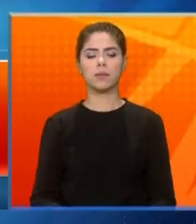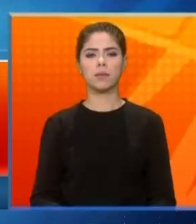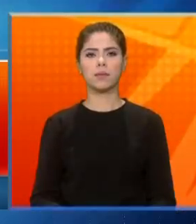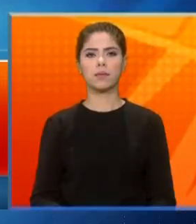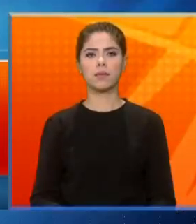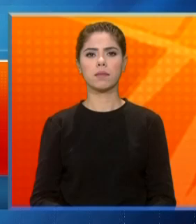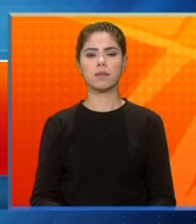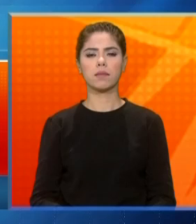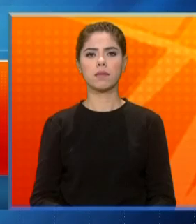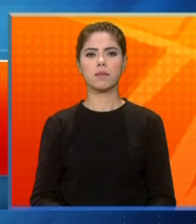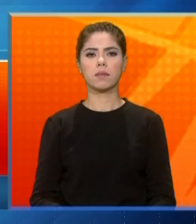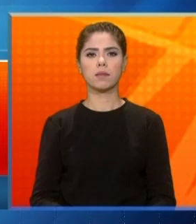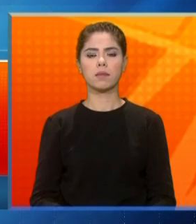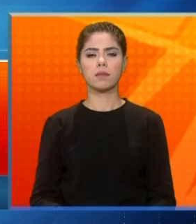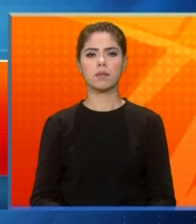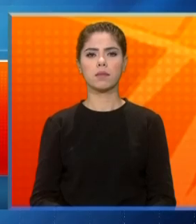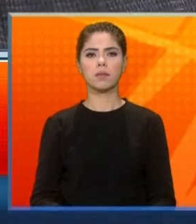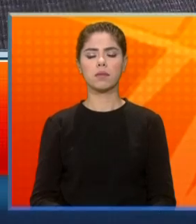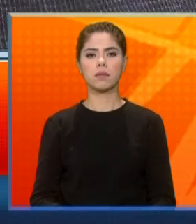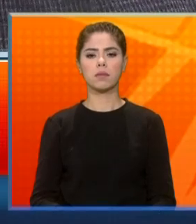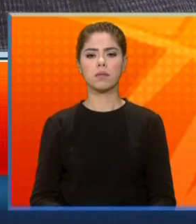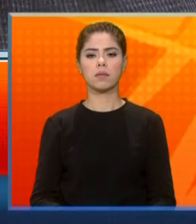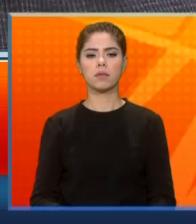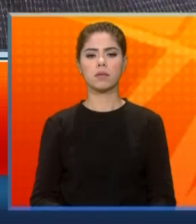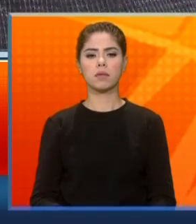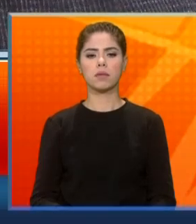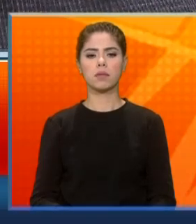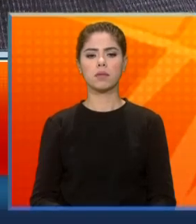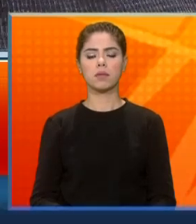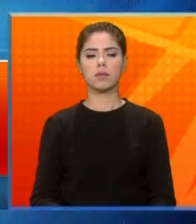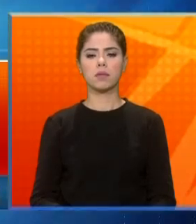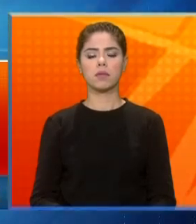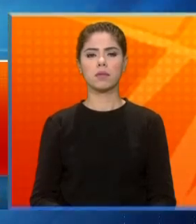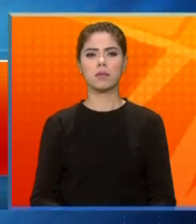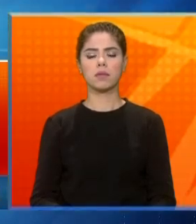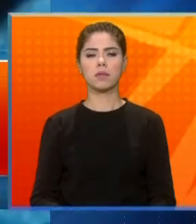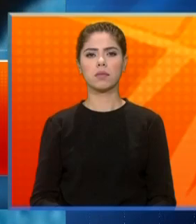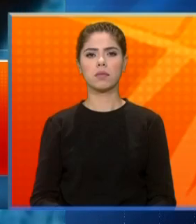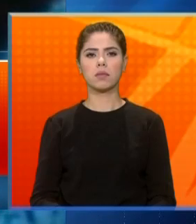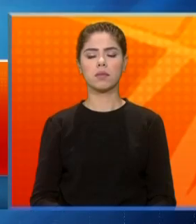biliyorum. 5 dakikada düşüyor köpek ya, ağzına alıyor. Hayvanı, hayvanları katleden insanları da eder.